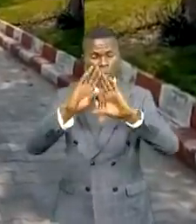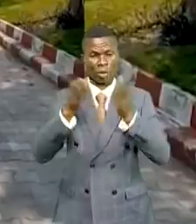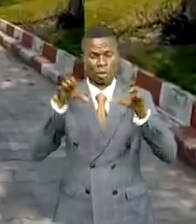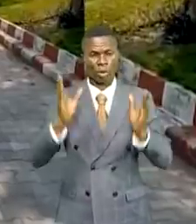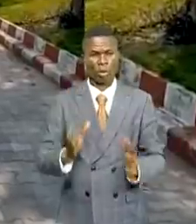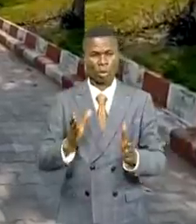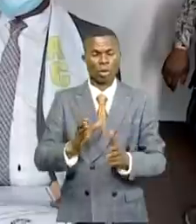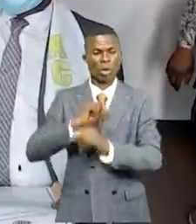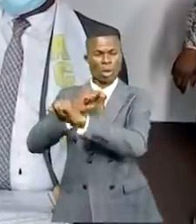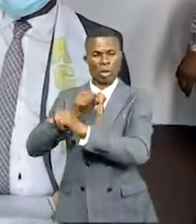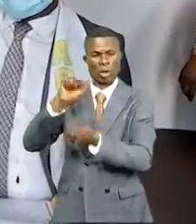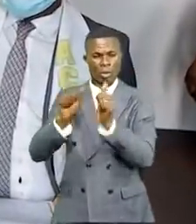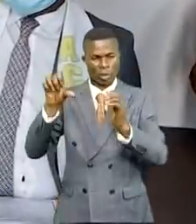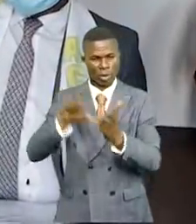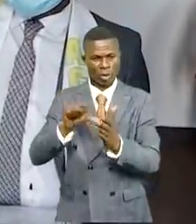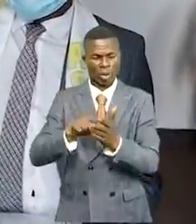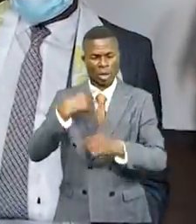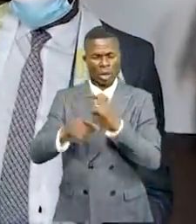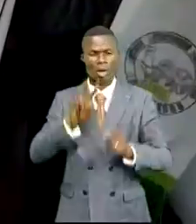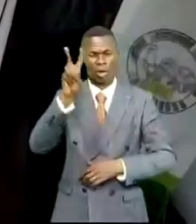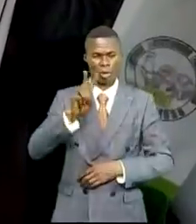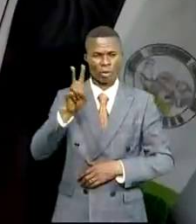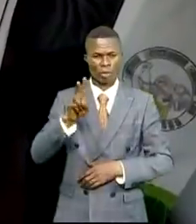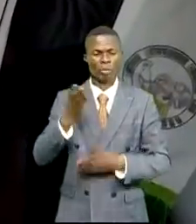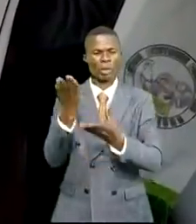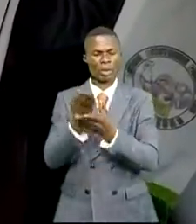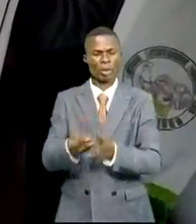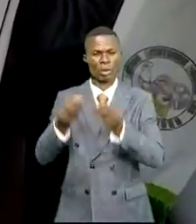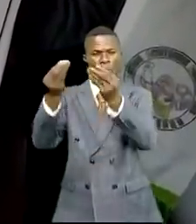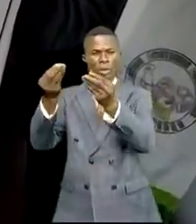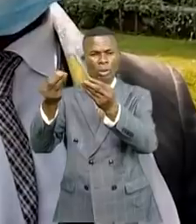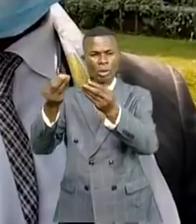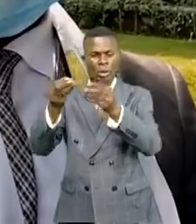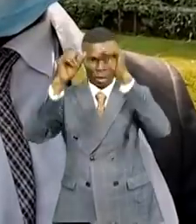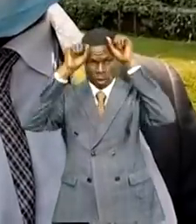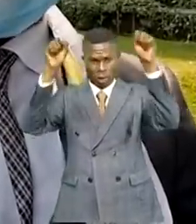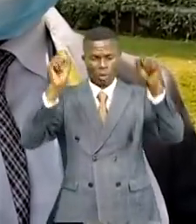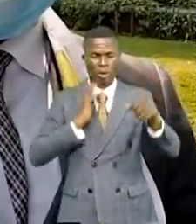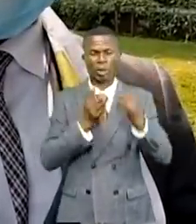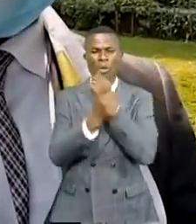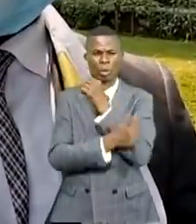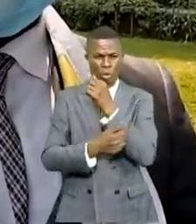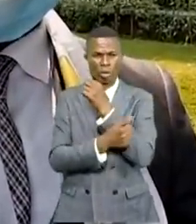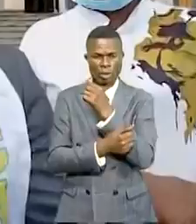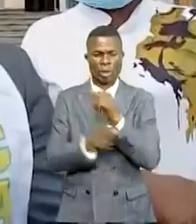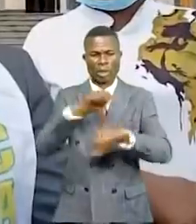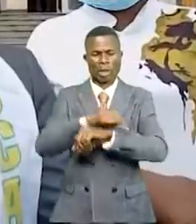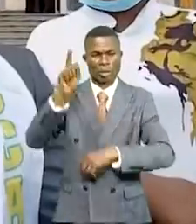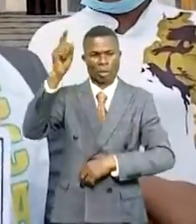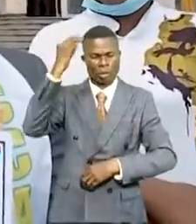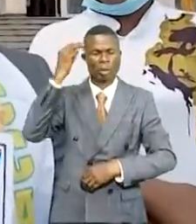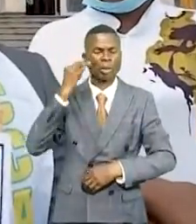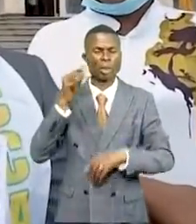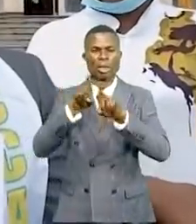les antivaleurs a initié ce vendredi un mémorandum à l'adresse de la présidence de la République, de la primature ainsi